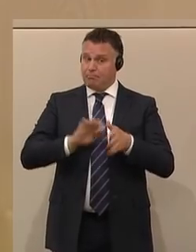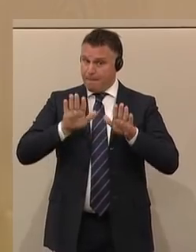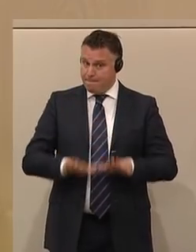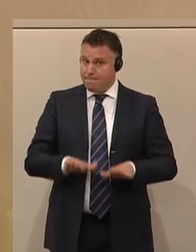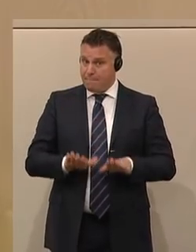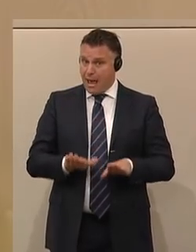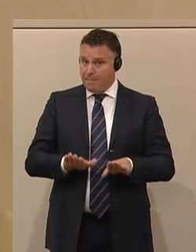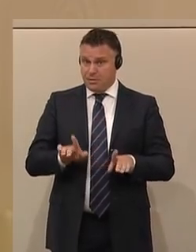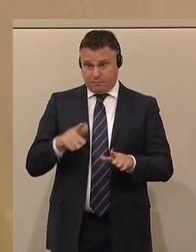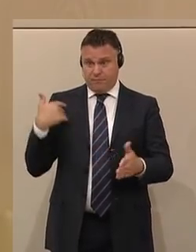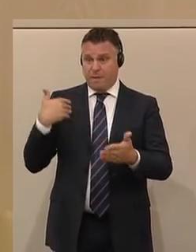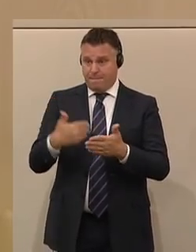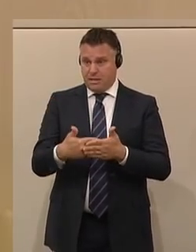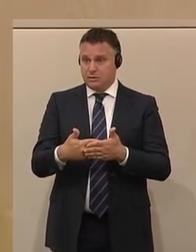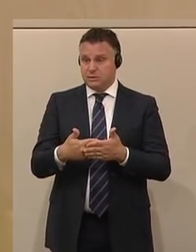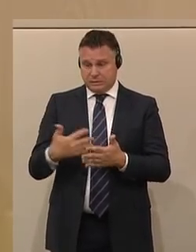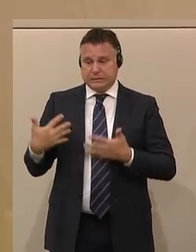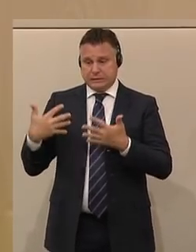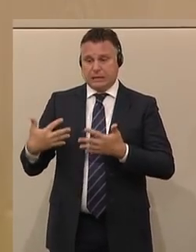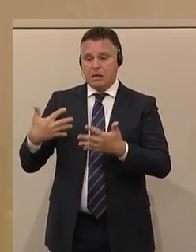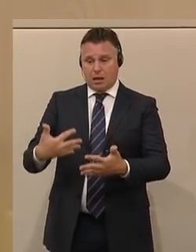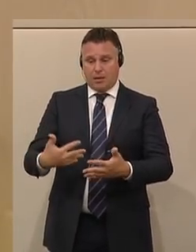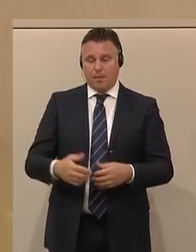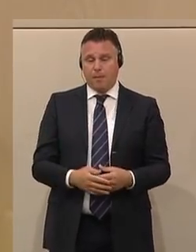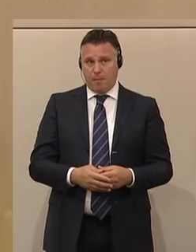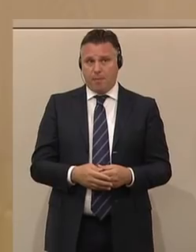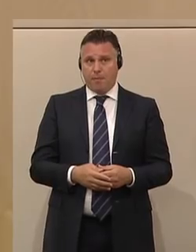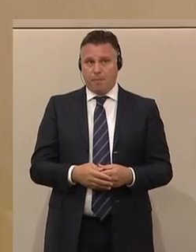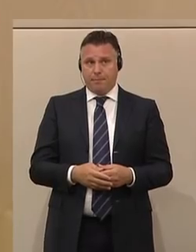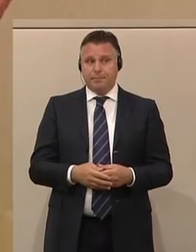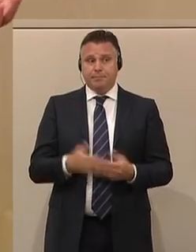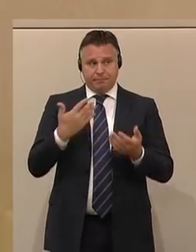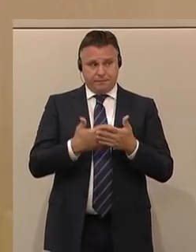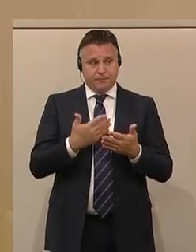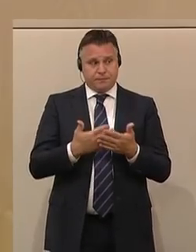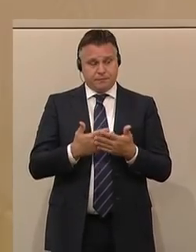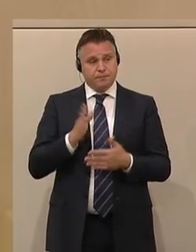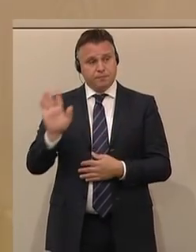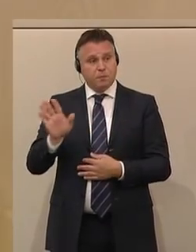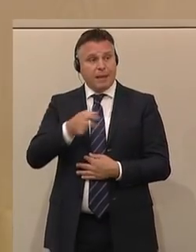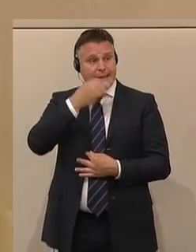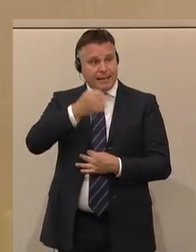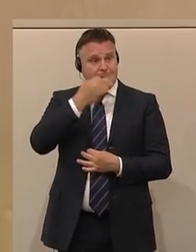haben wie bisher in den letzten Jahrzehnten. Und ich höre die wohlgesetzten Worte,